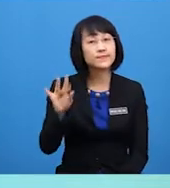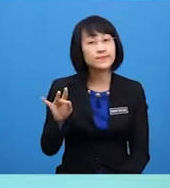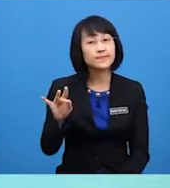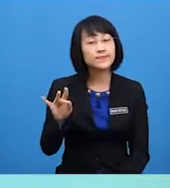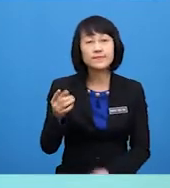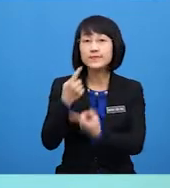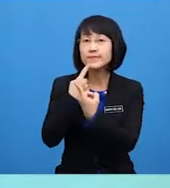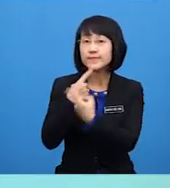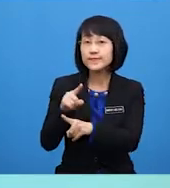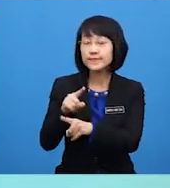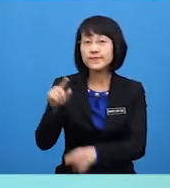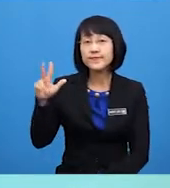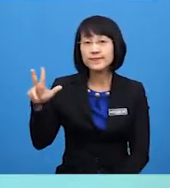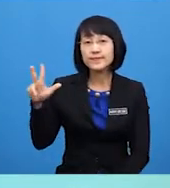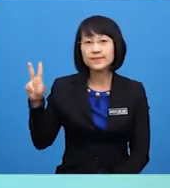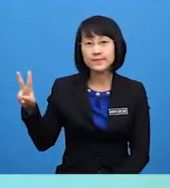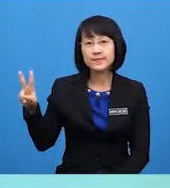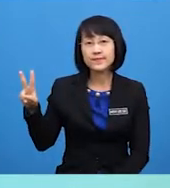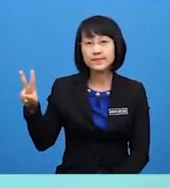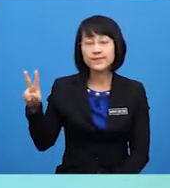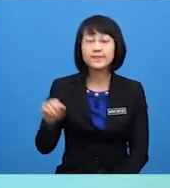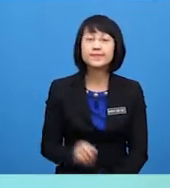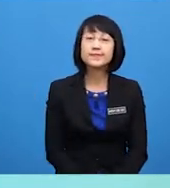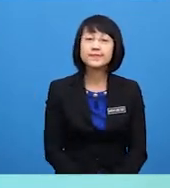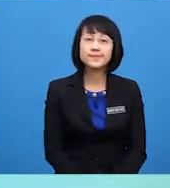4/8, jawapannya 32.